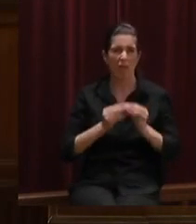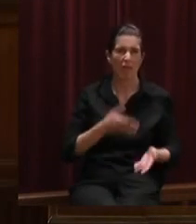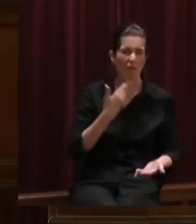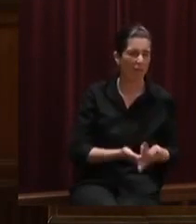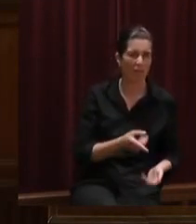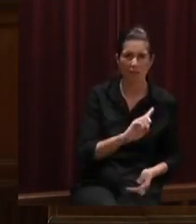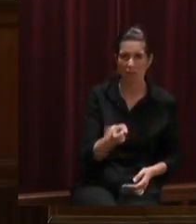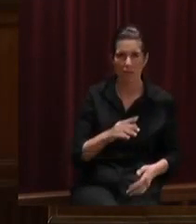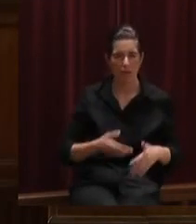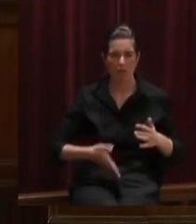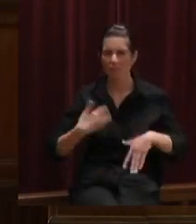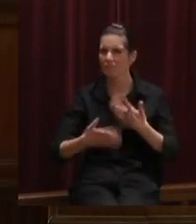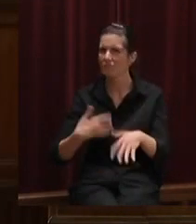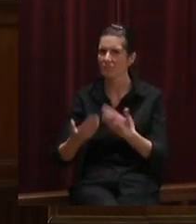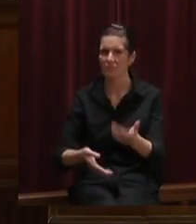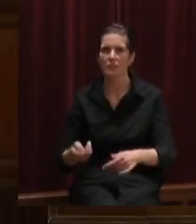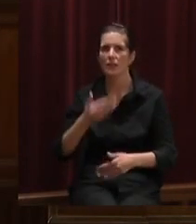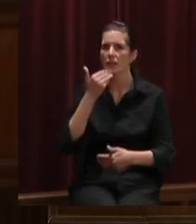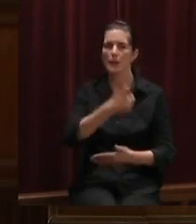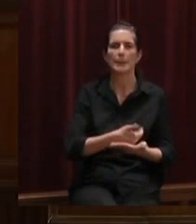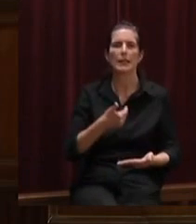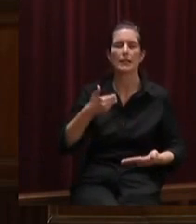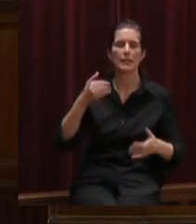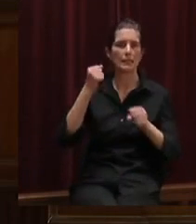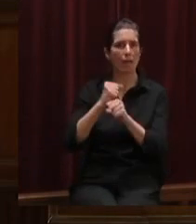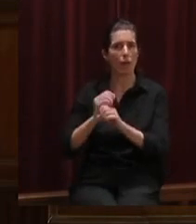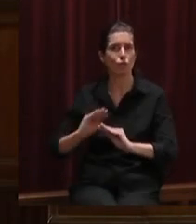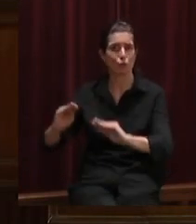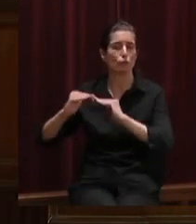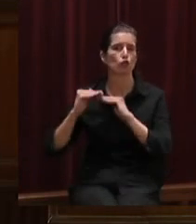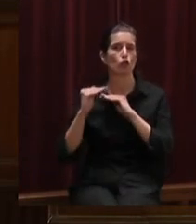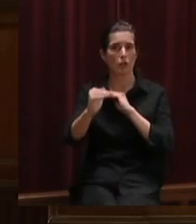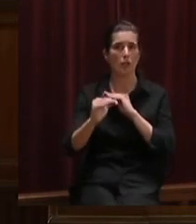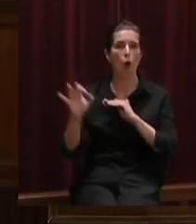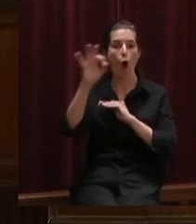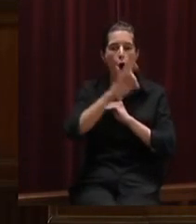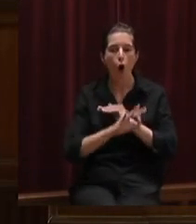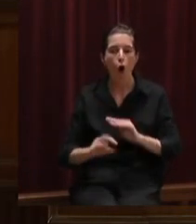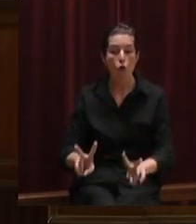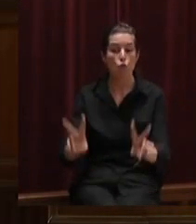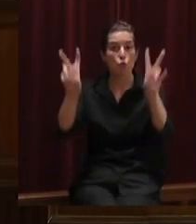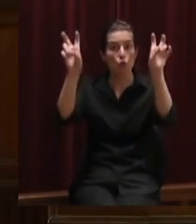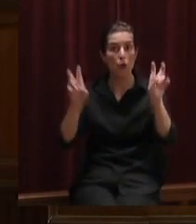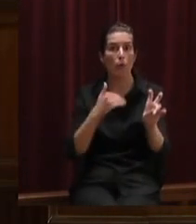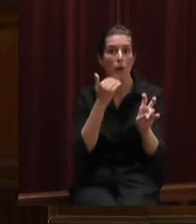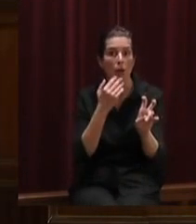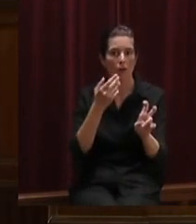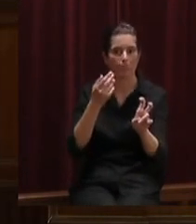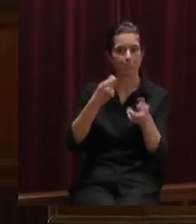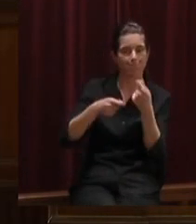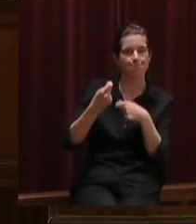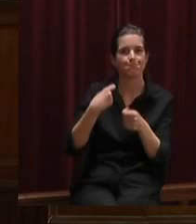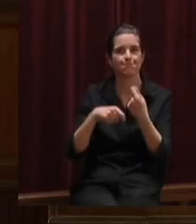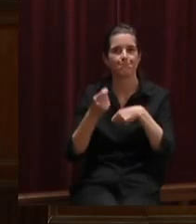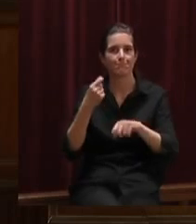seus negocis, fer-los més sostenibles i eficients, trobar nous nínxols de negoci i projectar-se cap a l'exterior. I tot